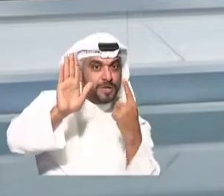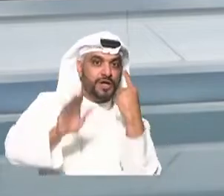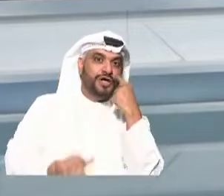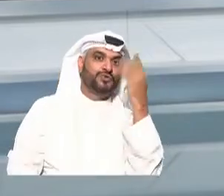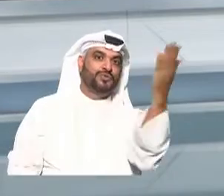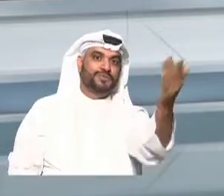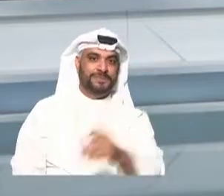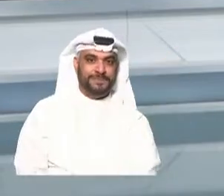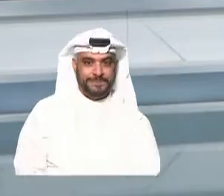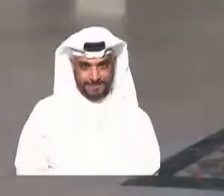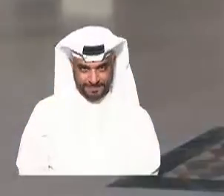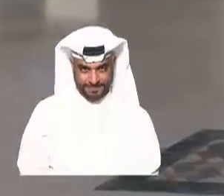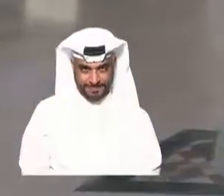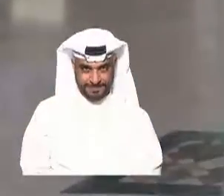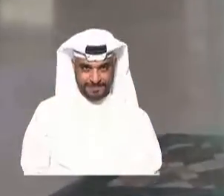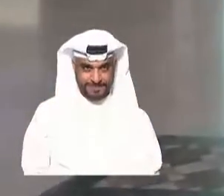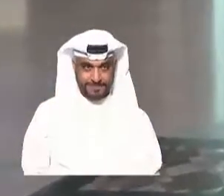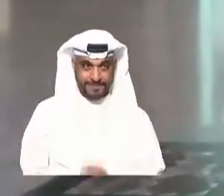التالي.